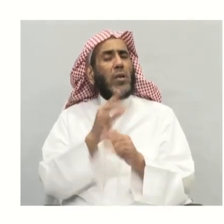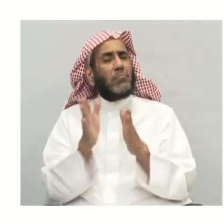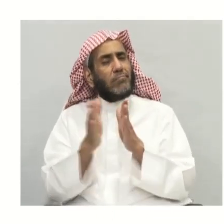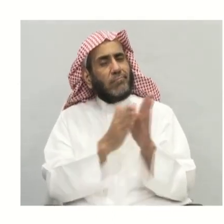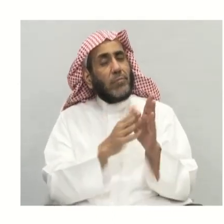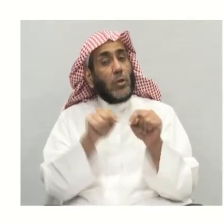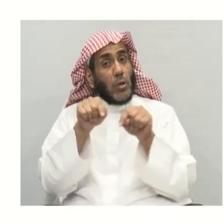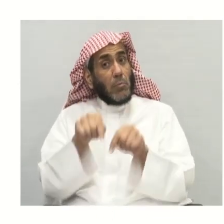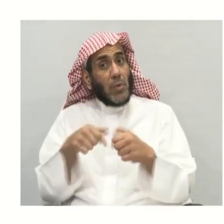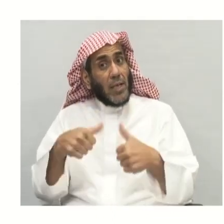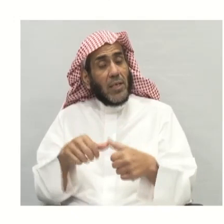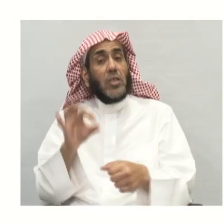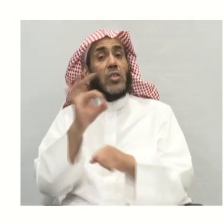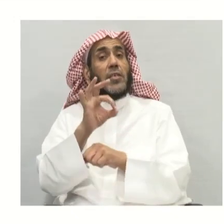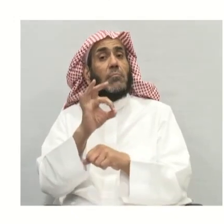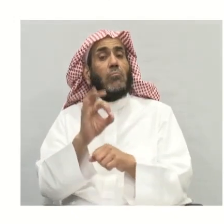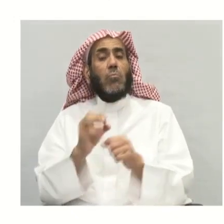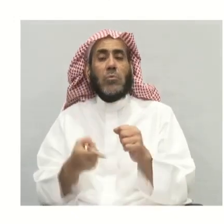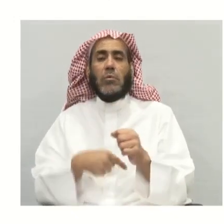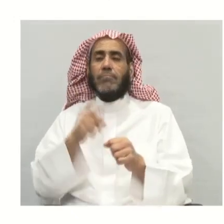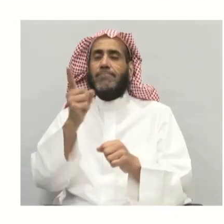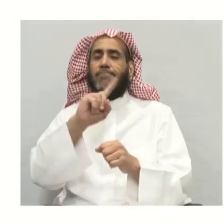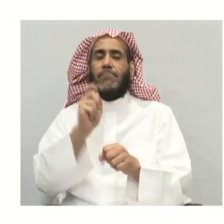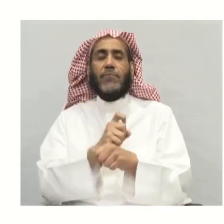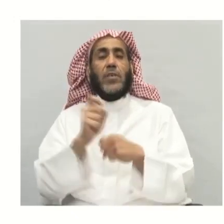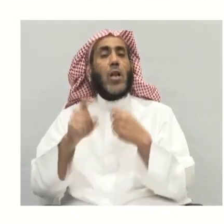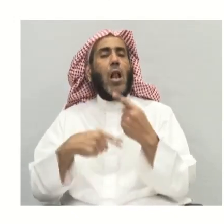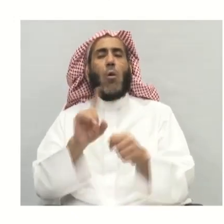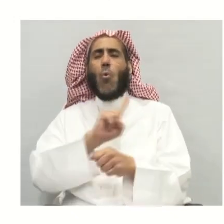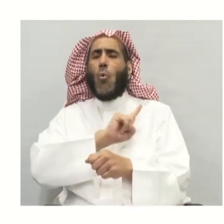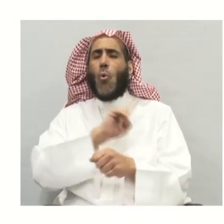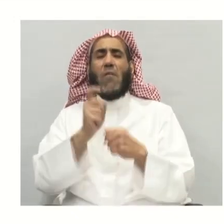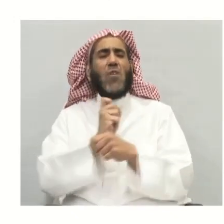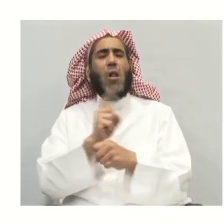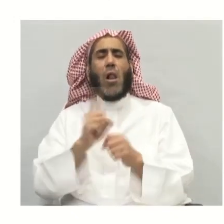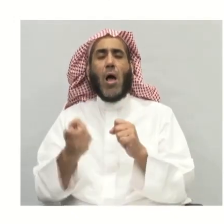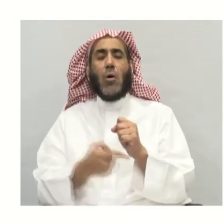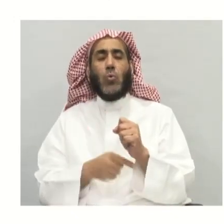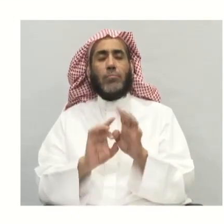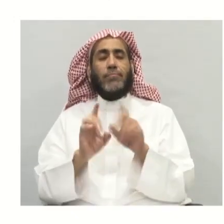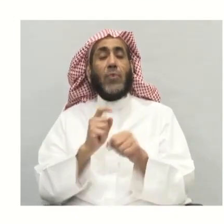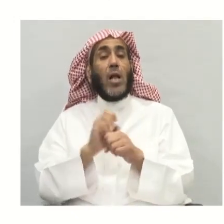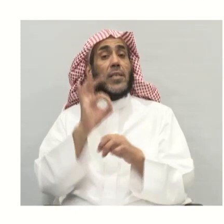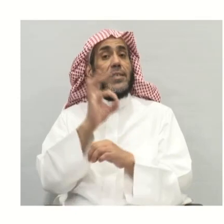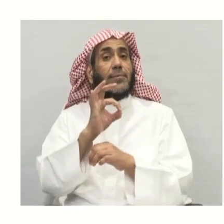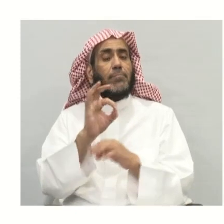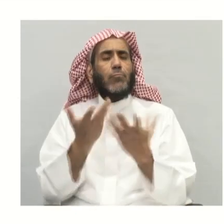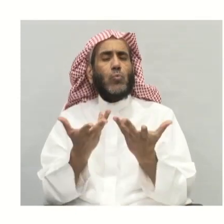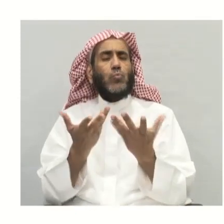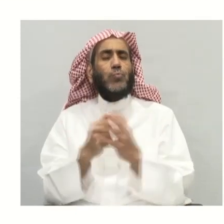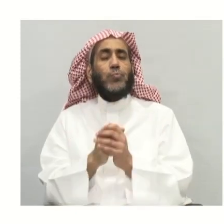يبقى عندنا الجزم ولا جر عندنا لان الفعل لا يجر اذا هنا في حاله الجزم